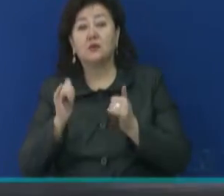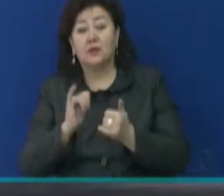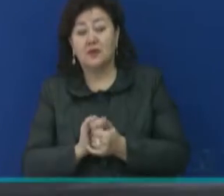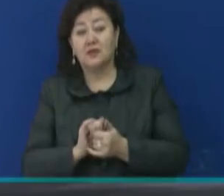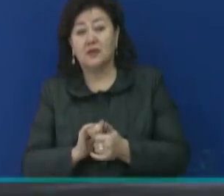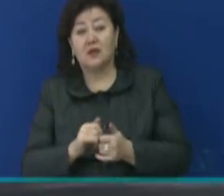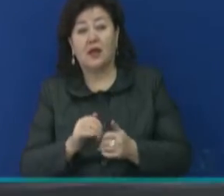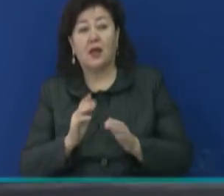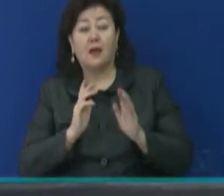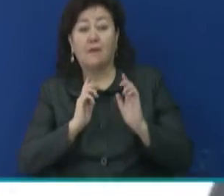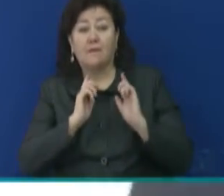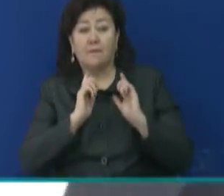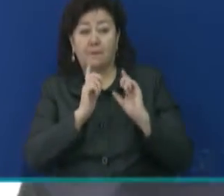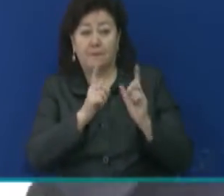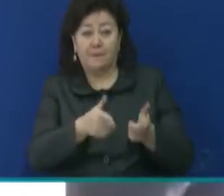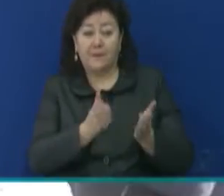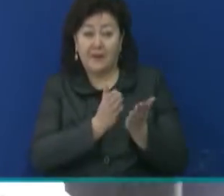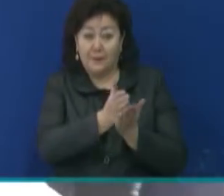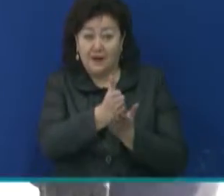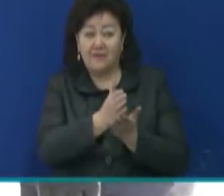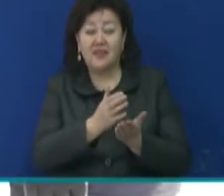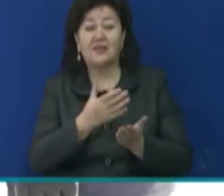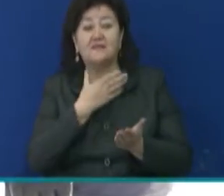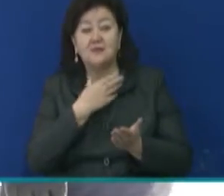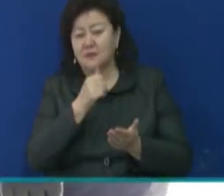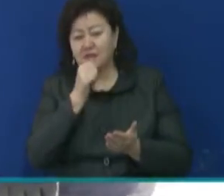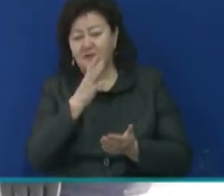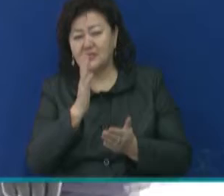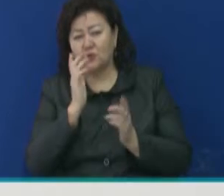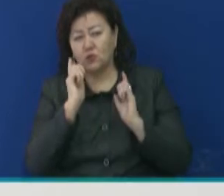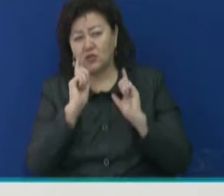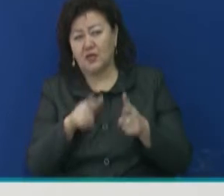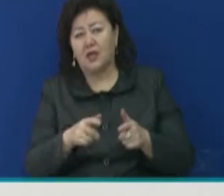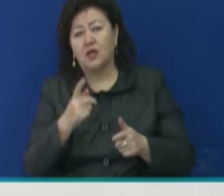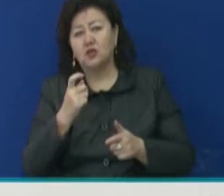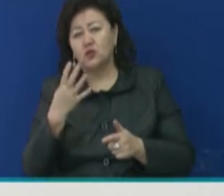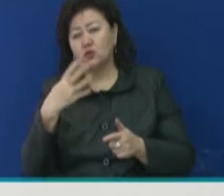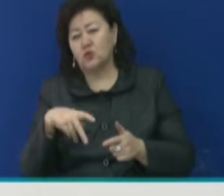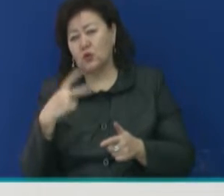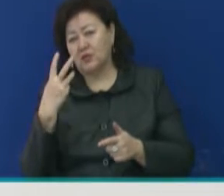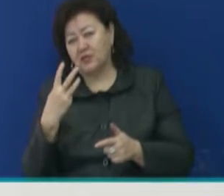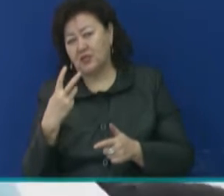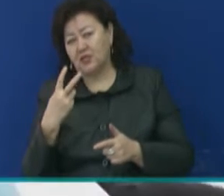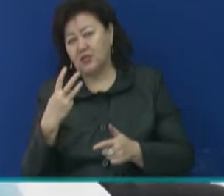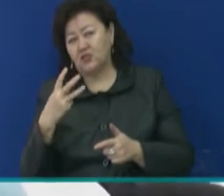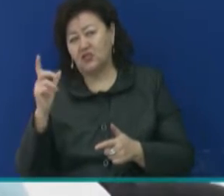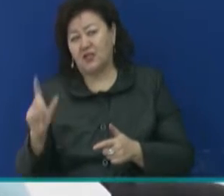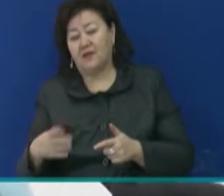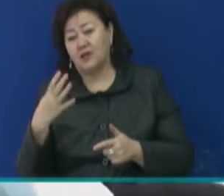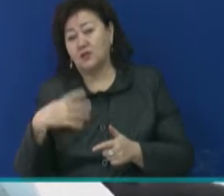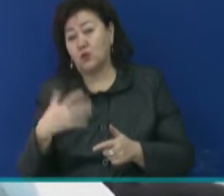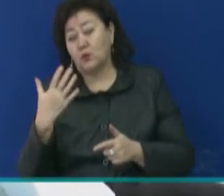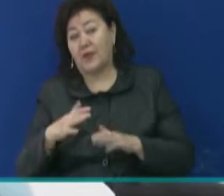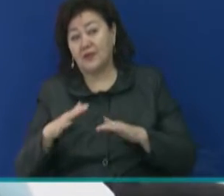проезд в сторону города Семей невозможен заложниками снежного Бурана остались 143 человека из них 40 детей также